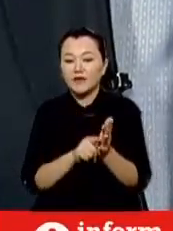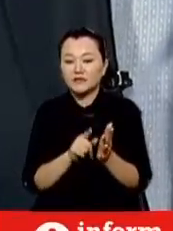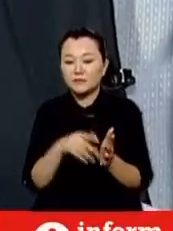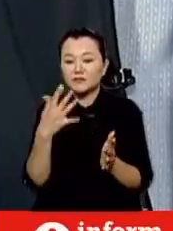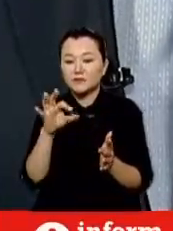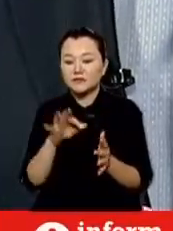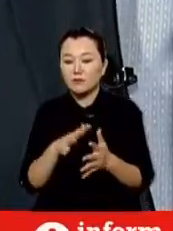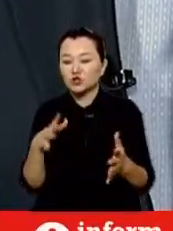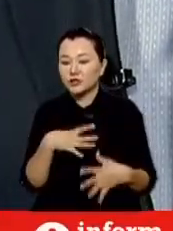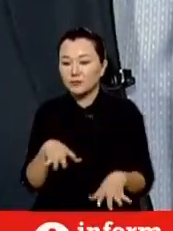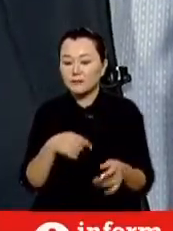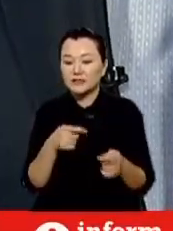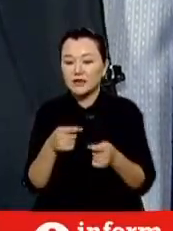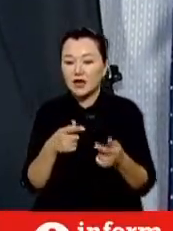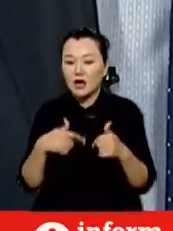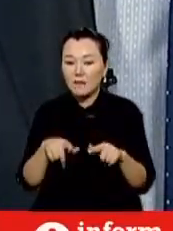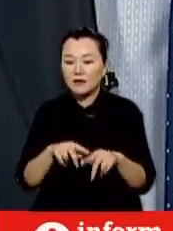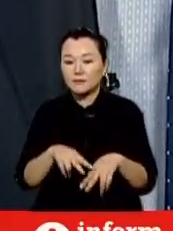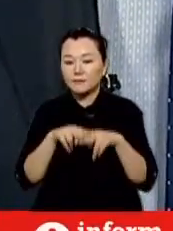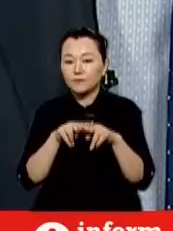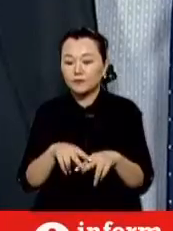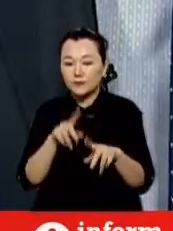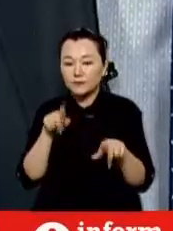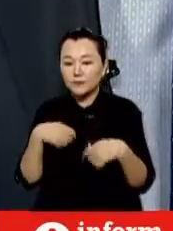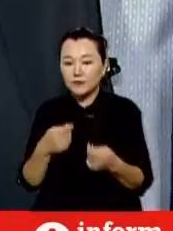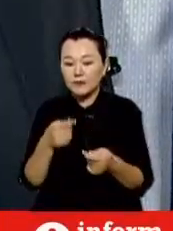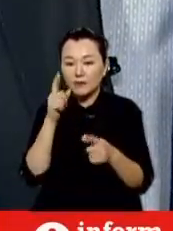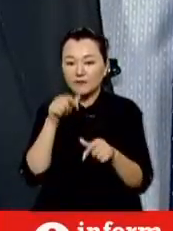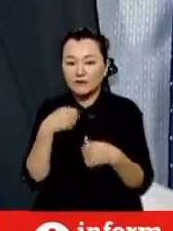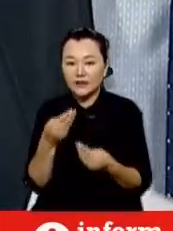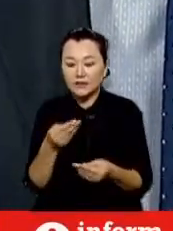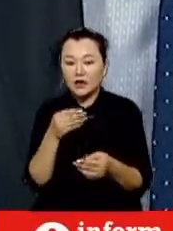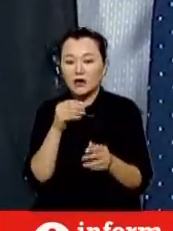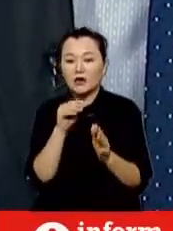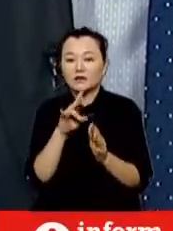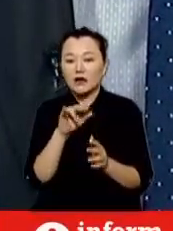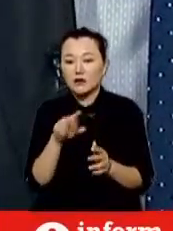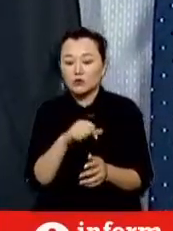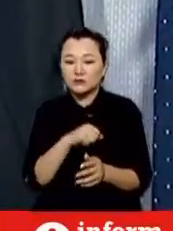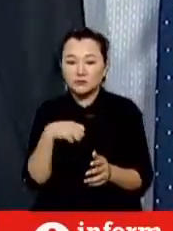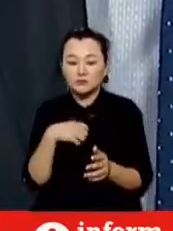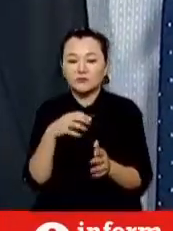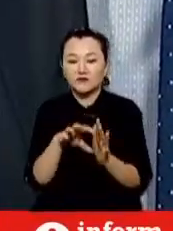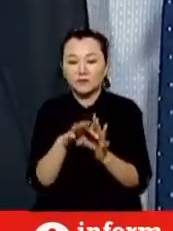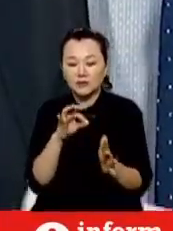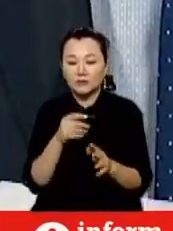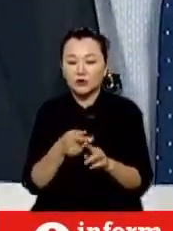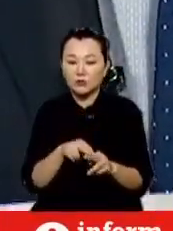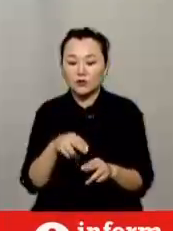бөлігін басқарушы компанияларға аудару құқығы беріледі. Салымшы компанияны өзі таңдайды, сондықтан кепілде